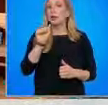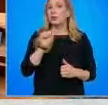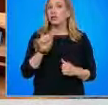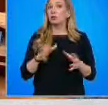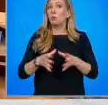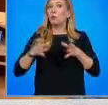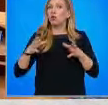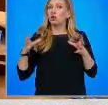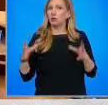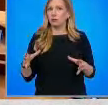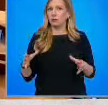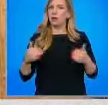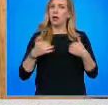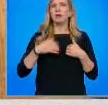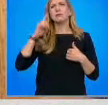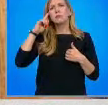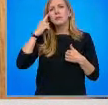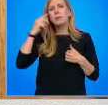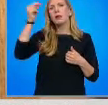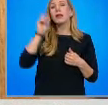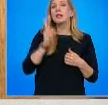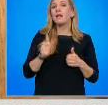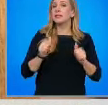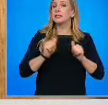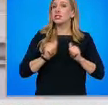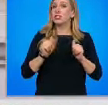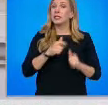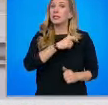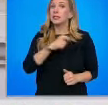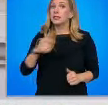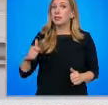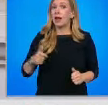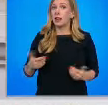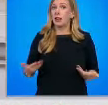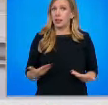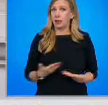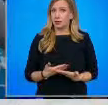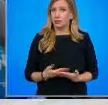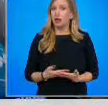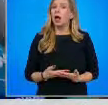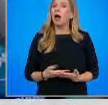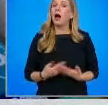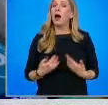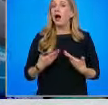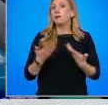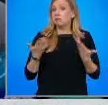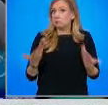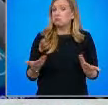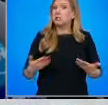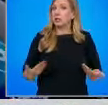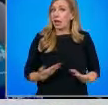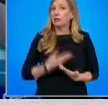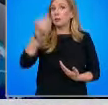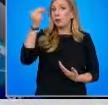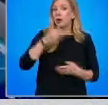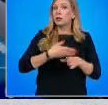мнозинство. Аз считам, че България трябва да защити националния си интерес, а нейния национален интерес е